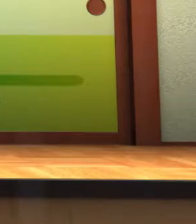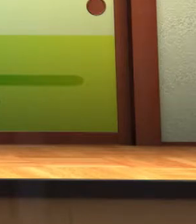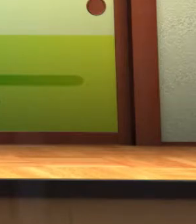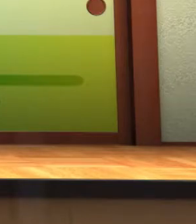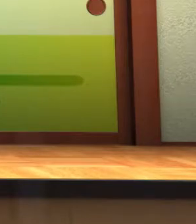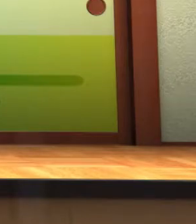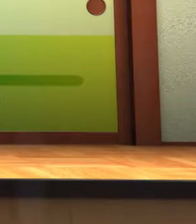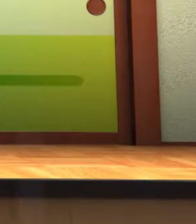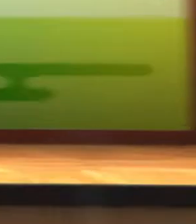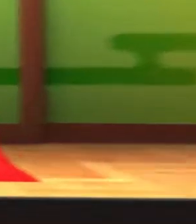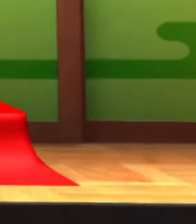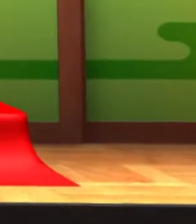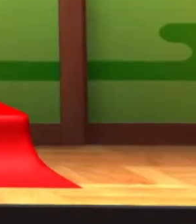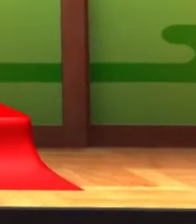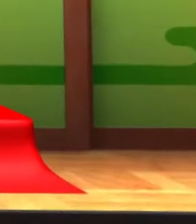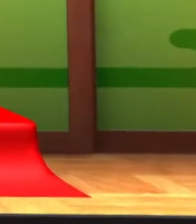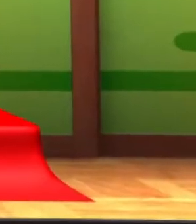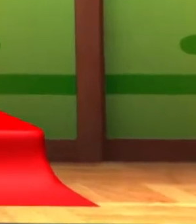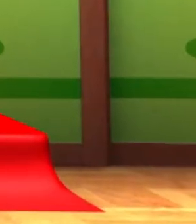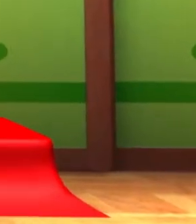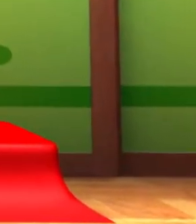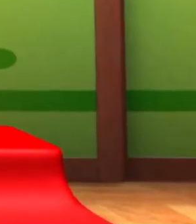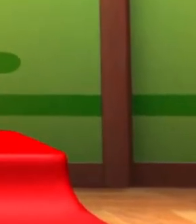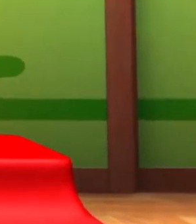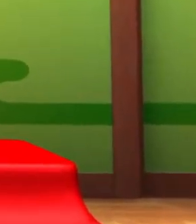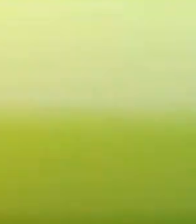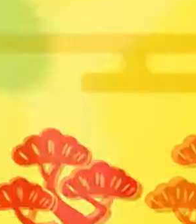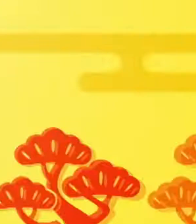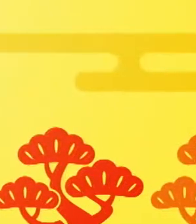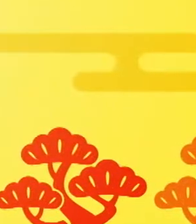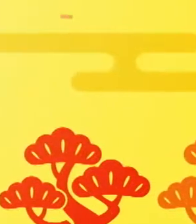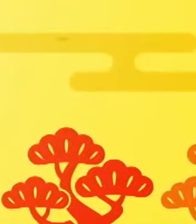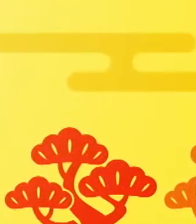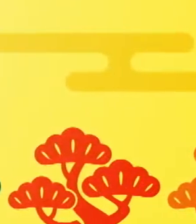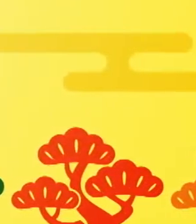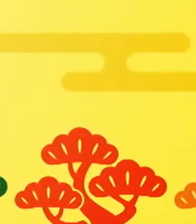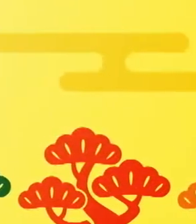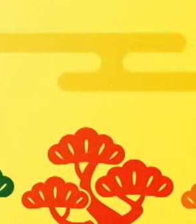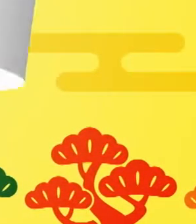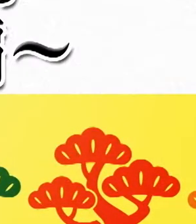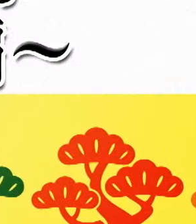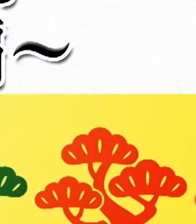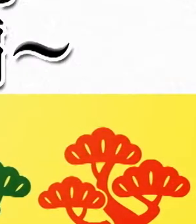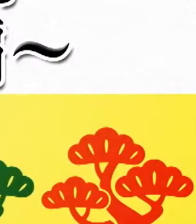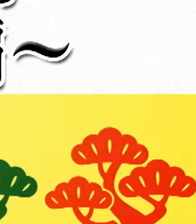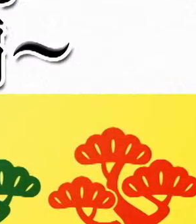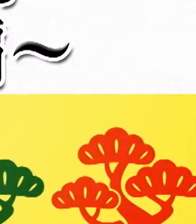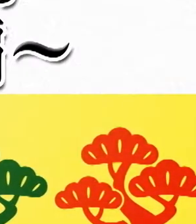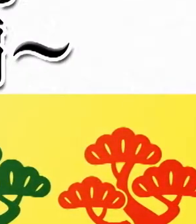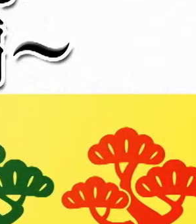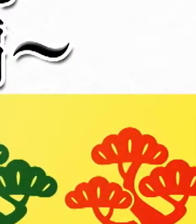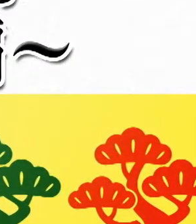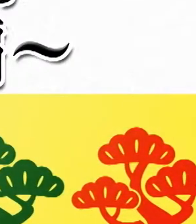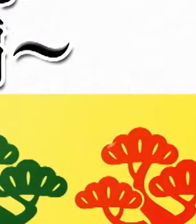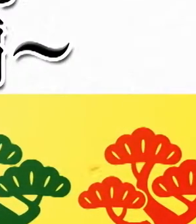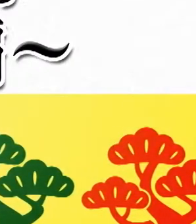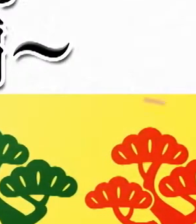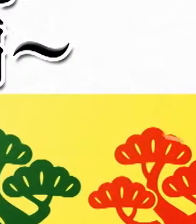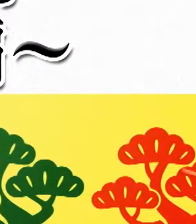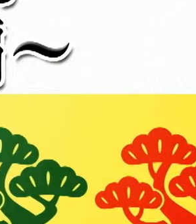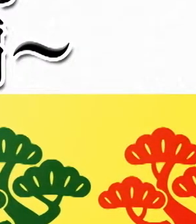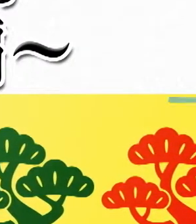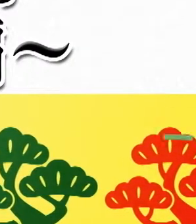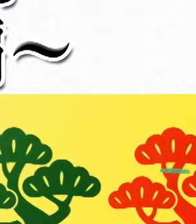始まり始まり、今日の焦点北九州。お題は 北九州の台所旦過市